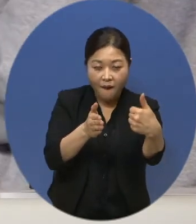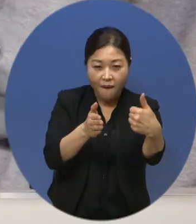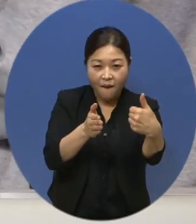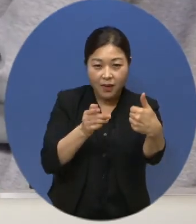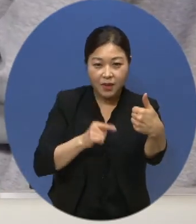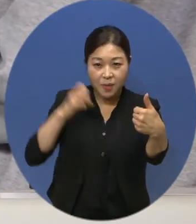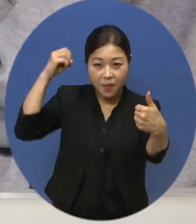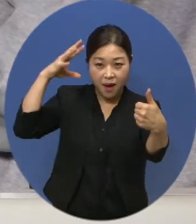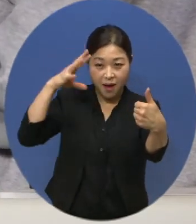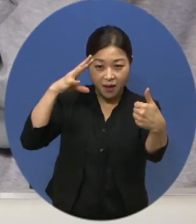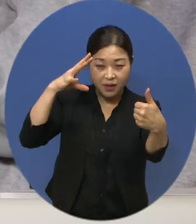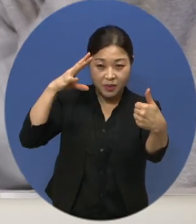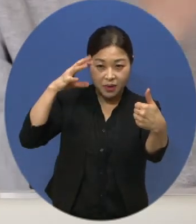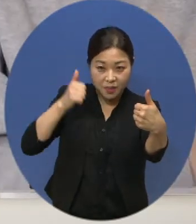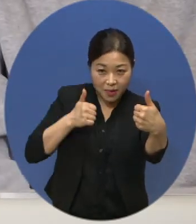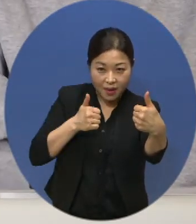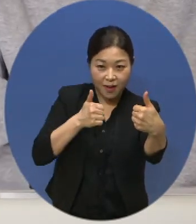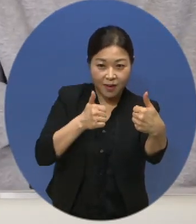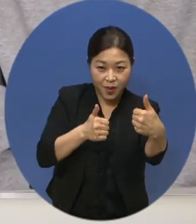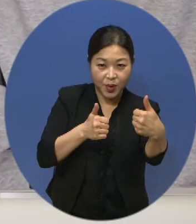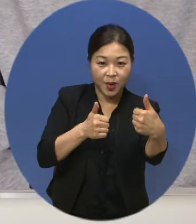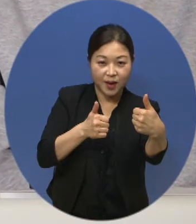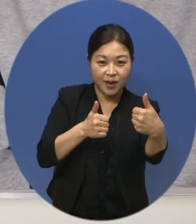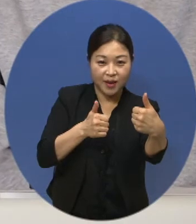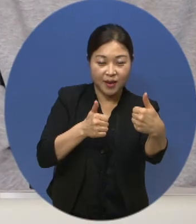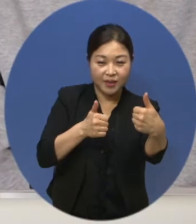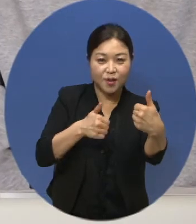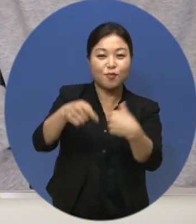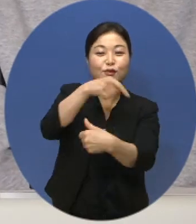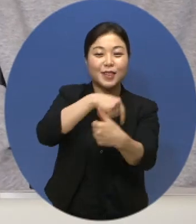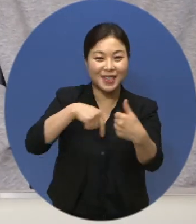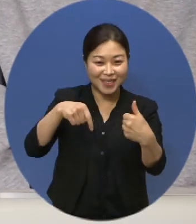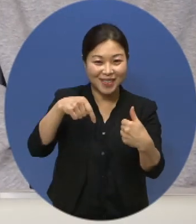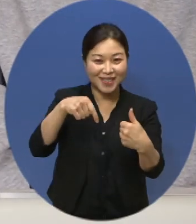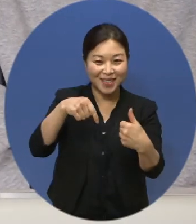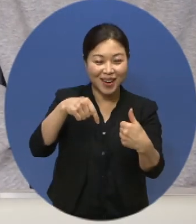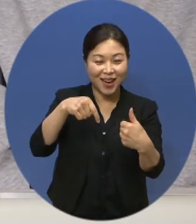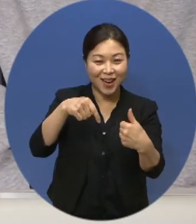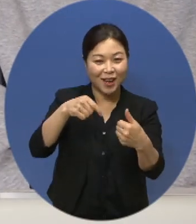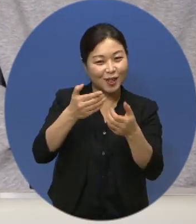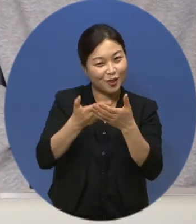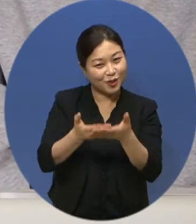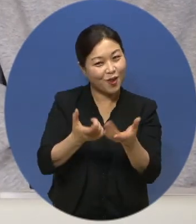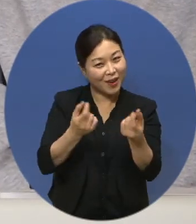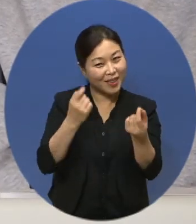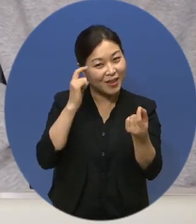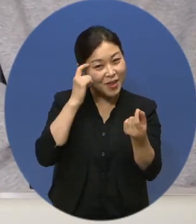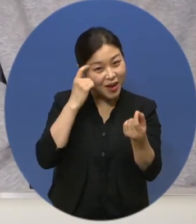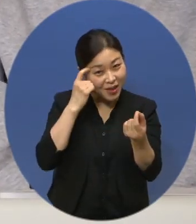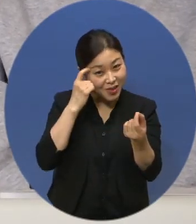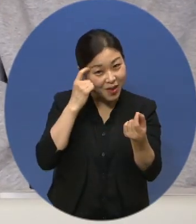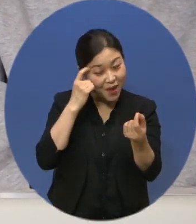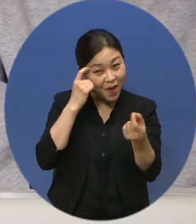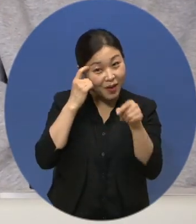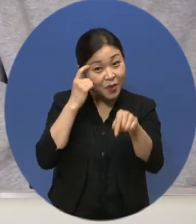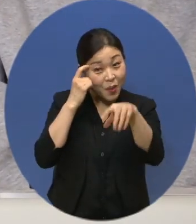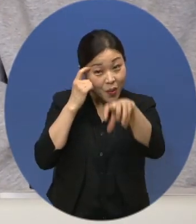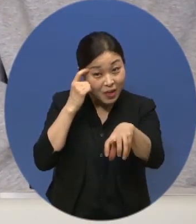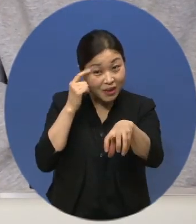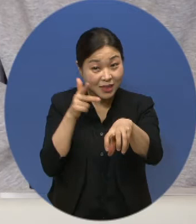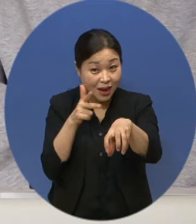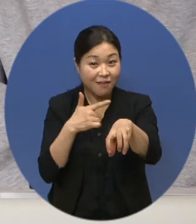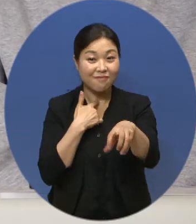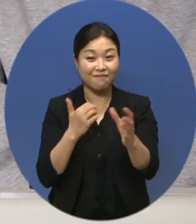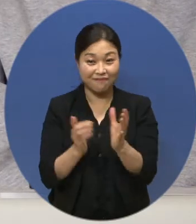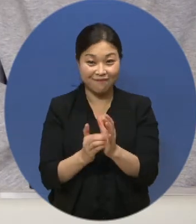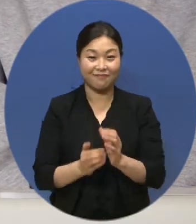그 가로등빛을 받으며 나와 있고 네. 이제 그런 분위기가 조금 중요하다고 생각해서 실제 그 장소에서 촬영하기도 했었고 네.